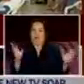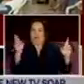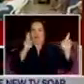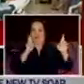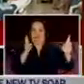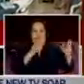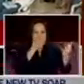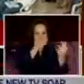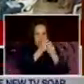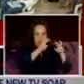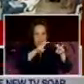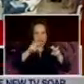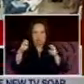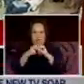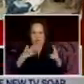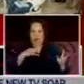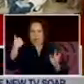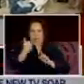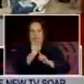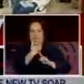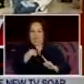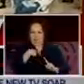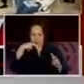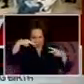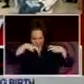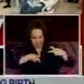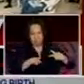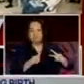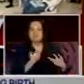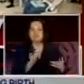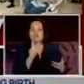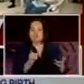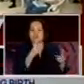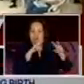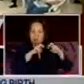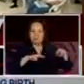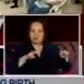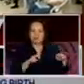natin. Pati sarili ko, imbestigahin ko. Order, please.